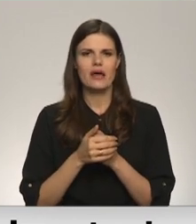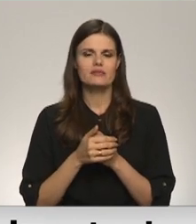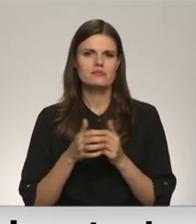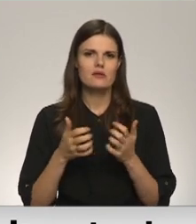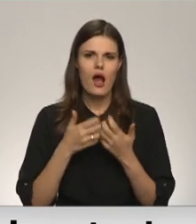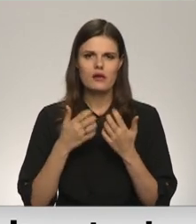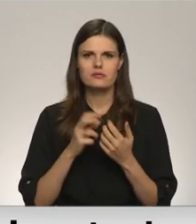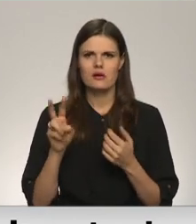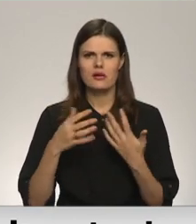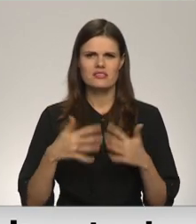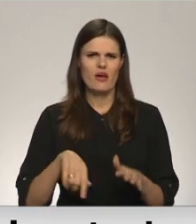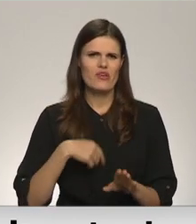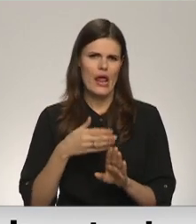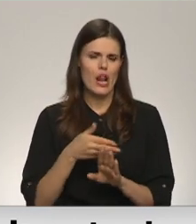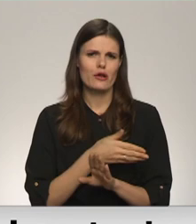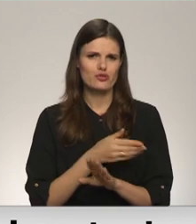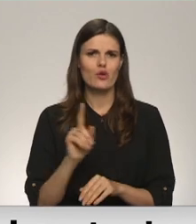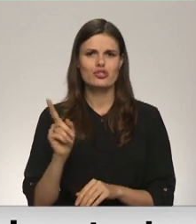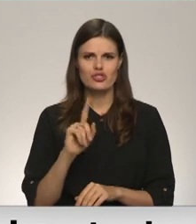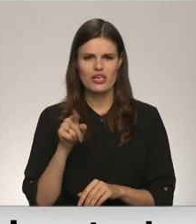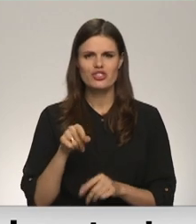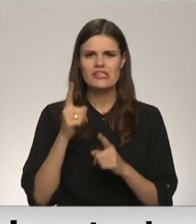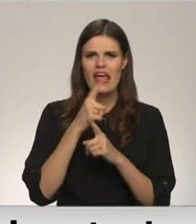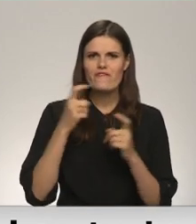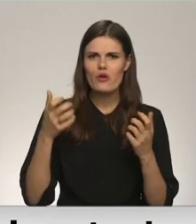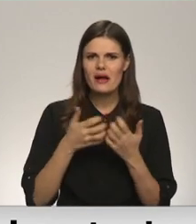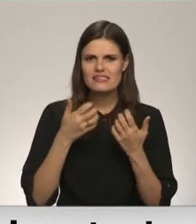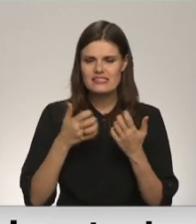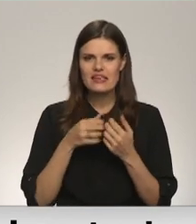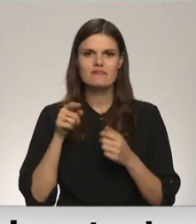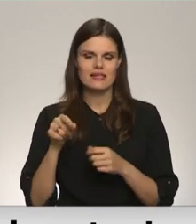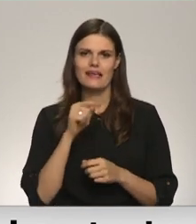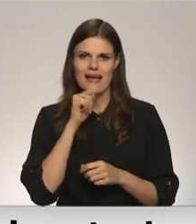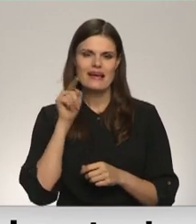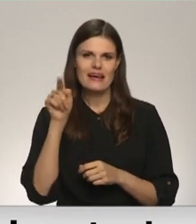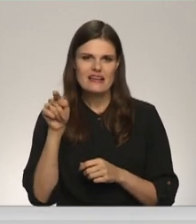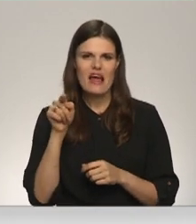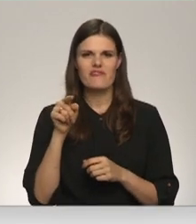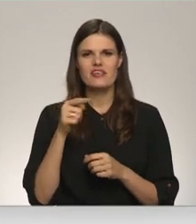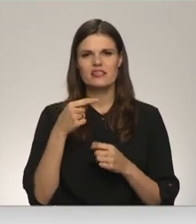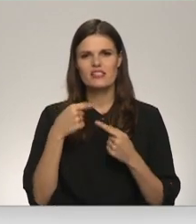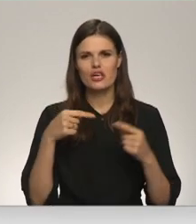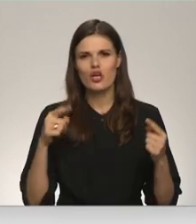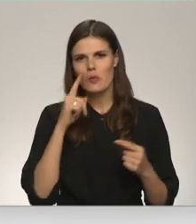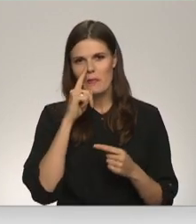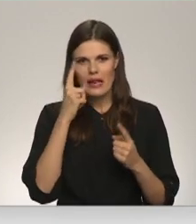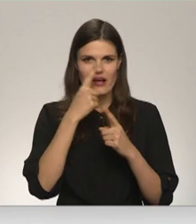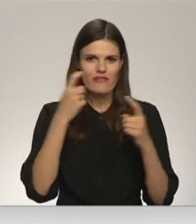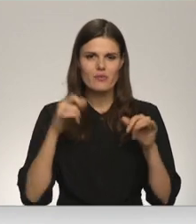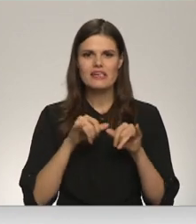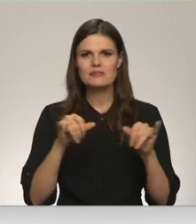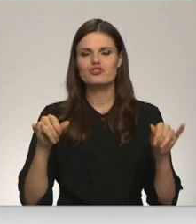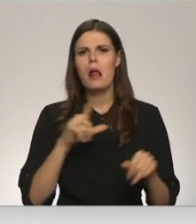kara, kas ilgs jau ilgstoši, piedēja, protams, arī Krievijas narratīvu izplatīšana Latvijas informācijas